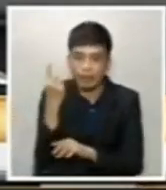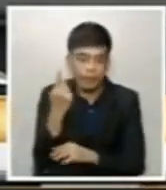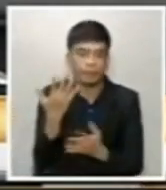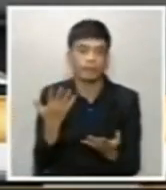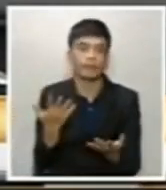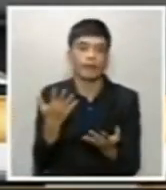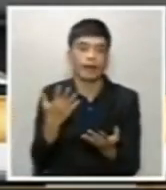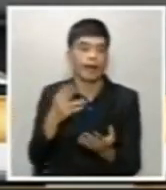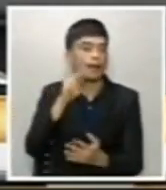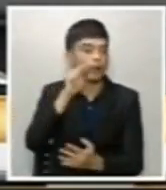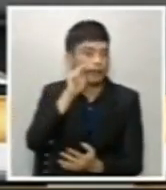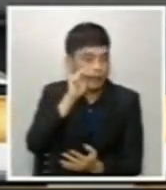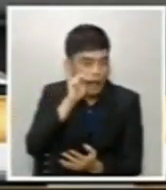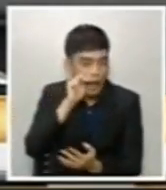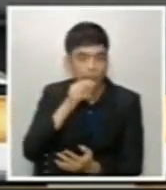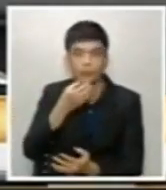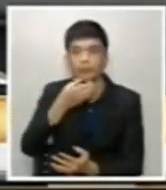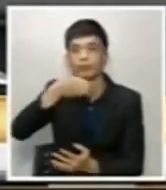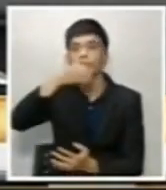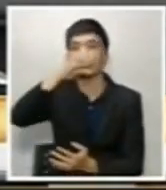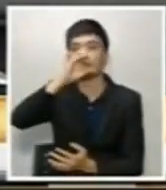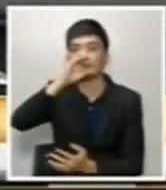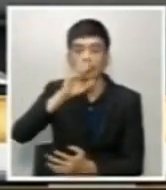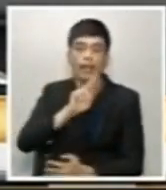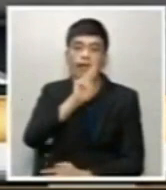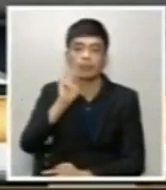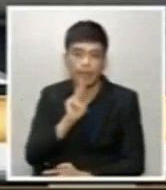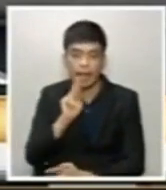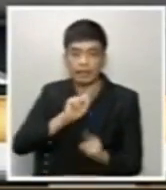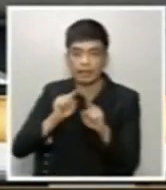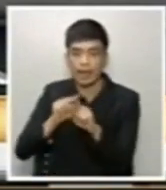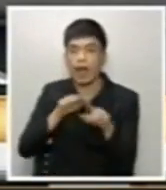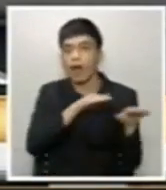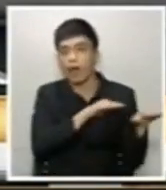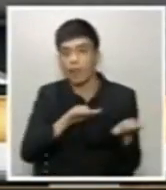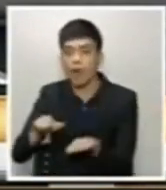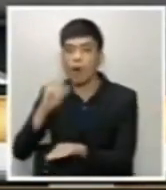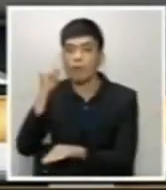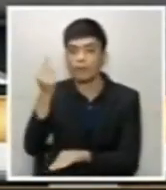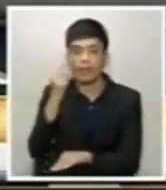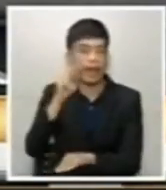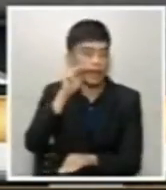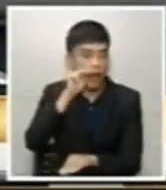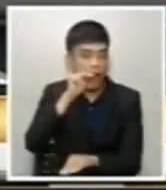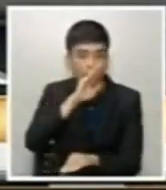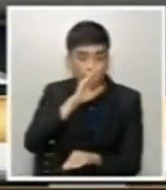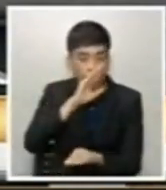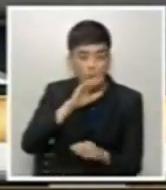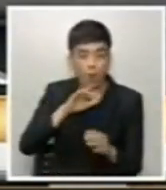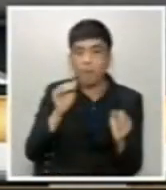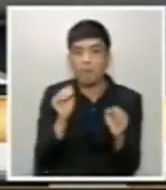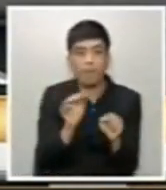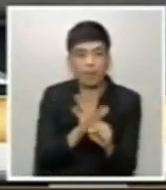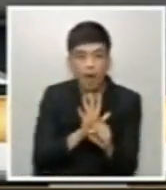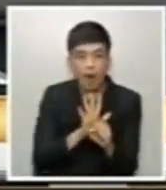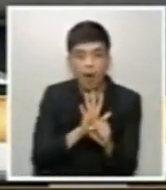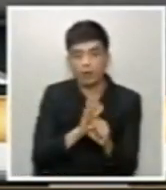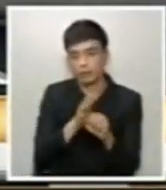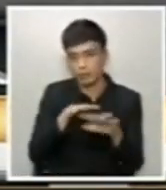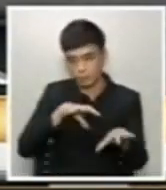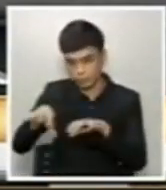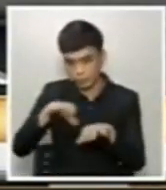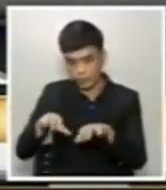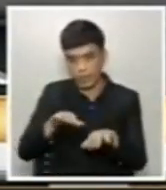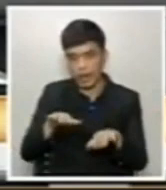เตรียมน้ำเพื่ออุปโภคบริโภคและการท่องเที่ยวที่แหล่งน้ำไม่เพียงพอและปริมาณน้ำฝนไม่เพียงพอก็ดีเรื่อง